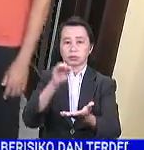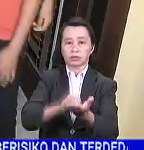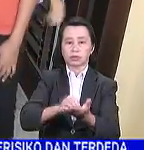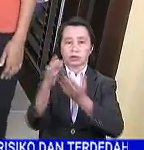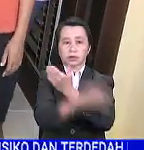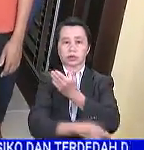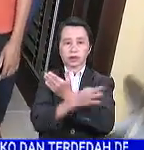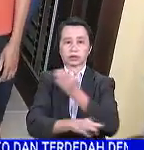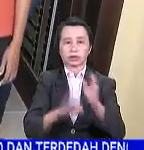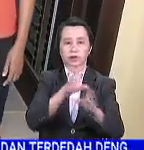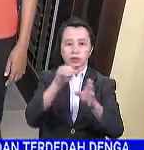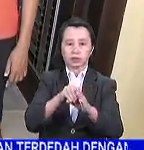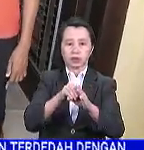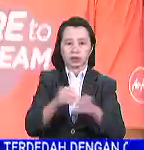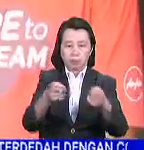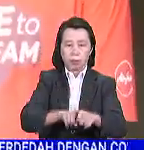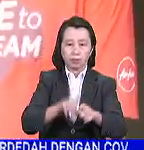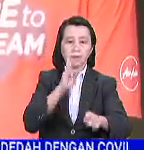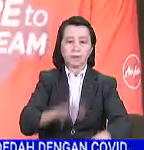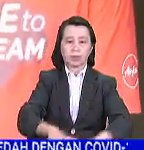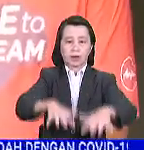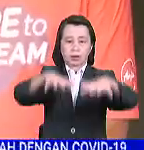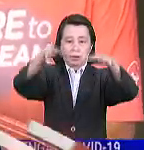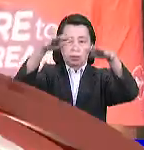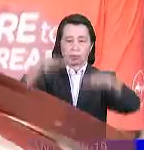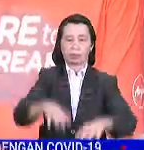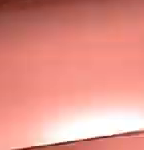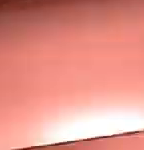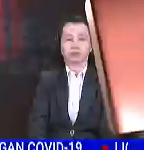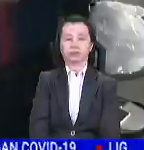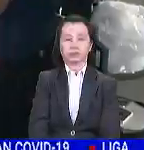negeri-negeri terlibat banjir.